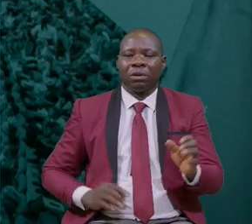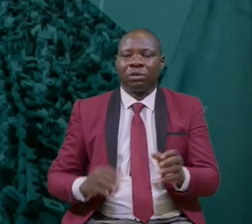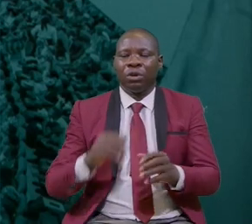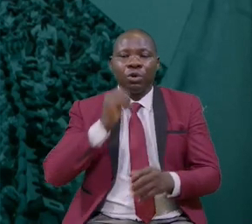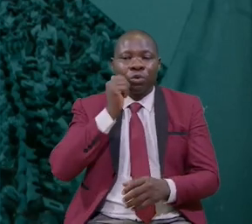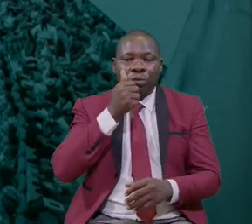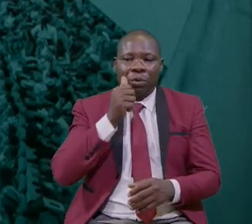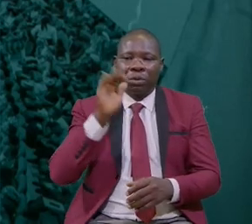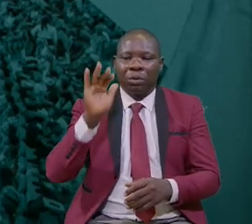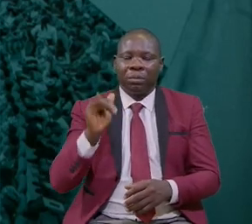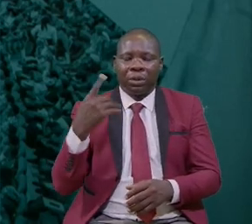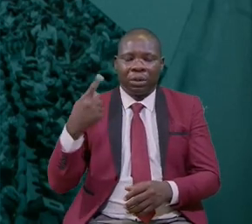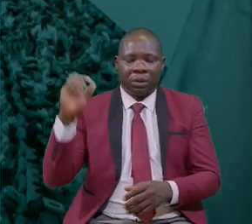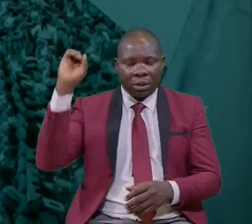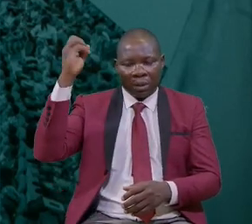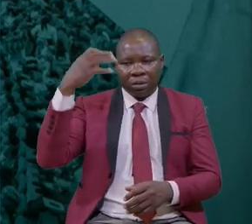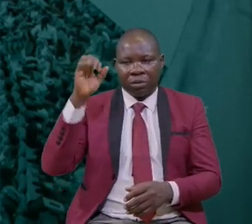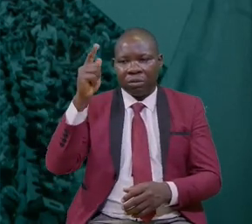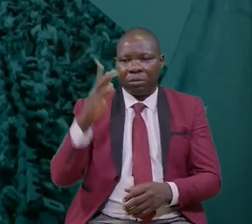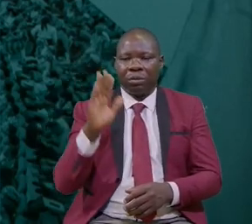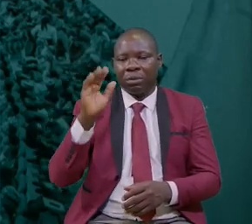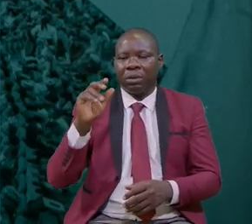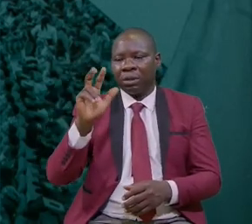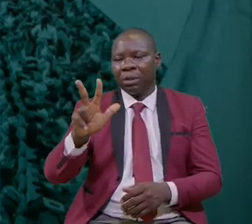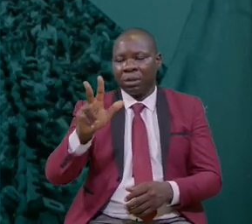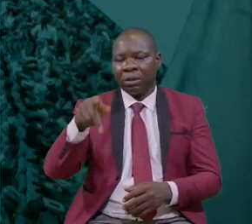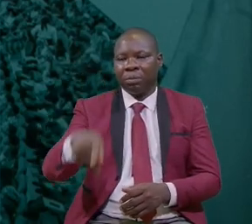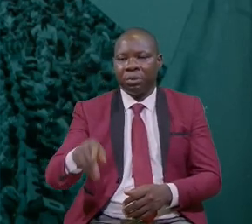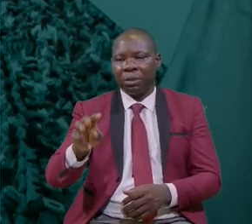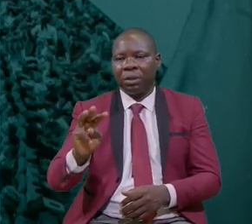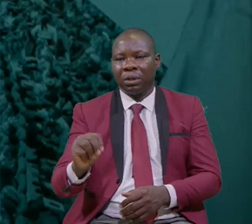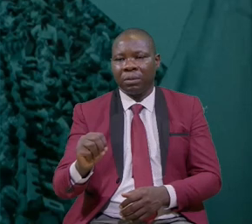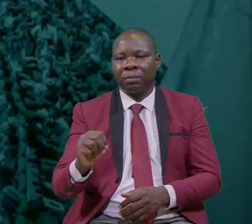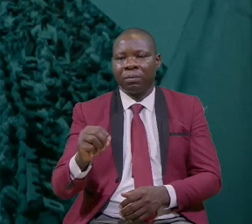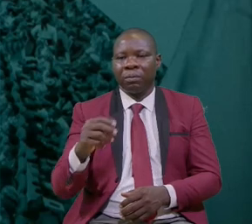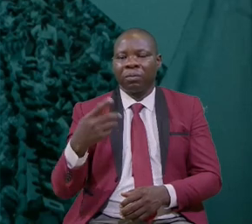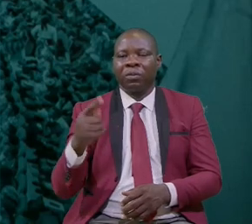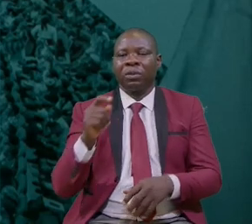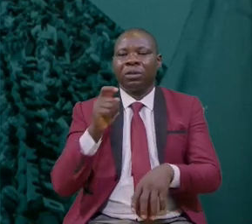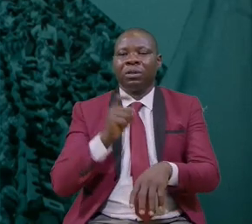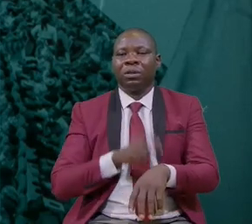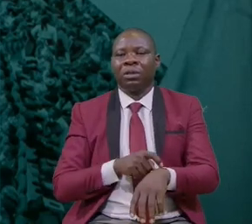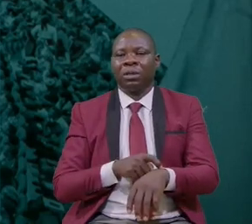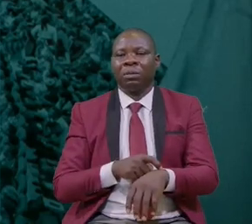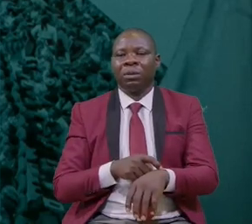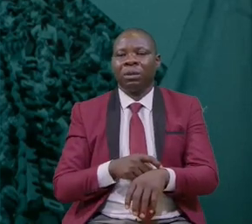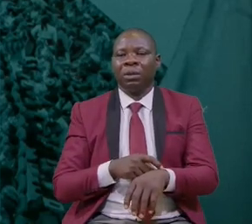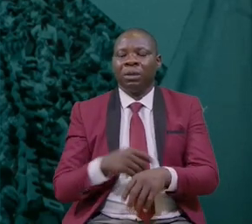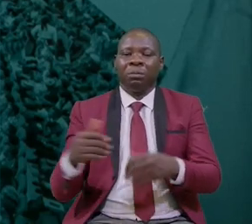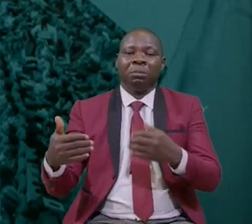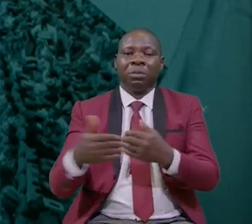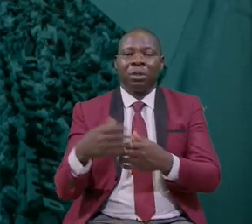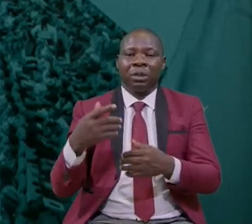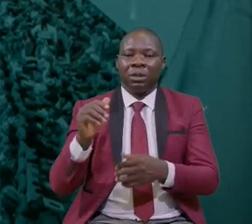vous. Le premier dimanche du mois de septembre. C'est pour ça qu'il faut donner